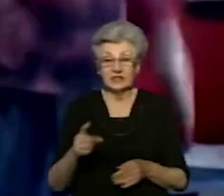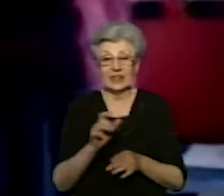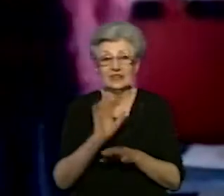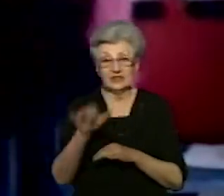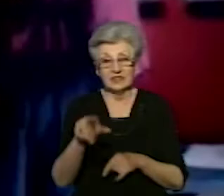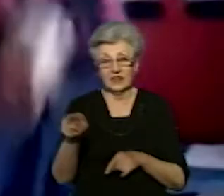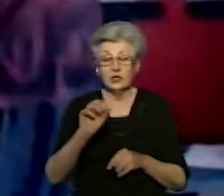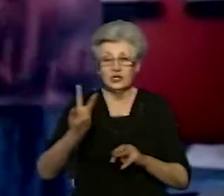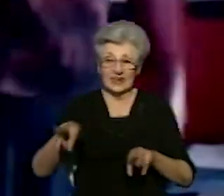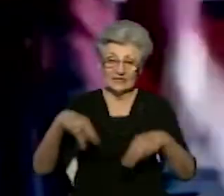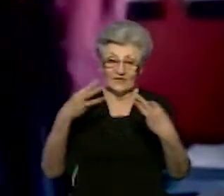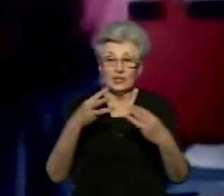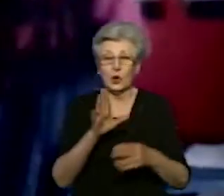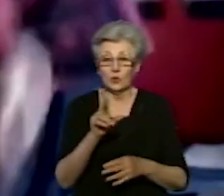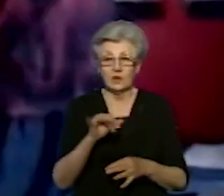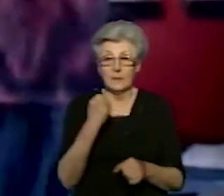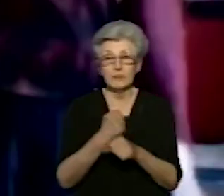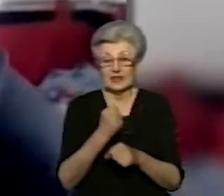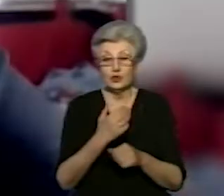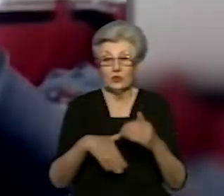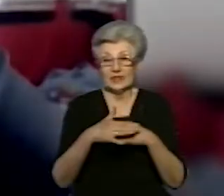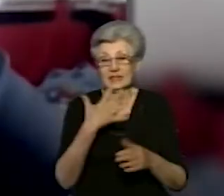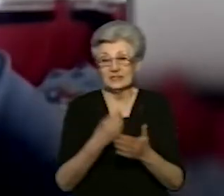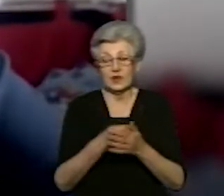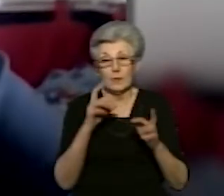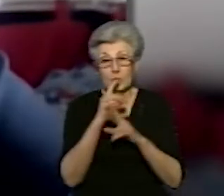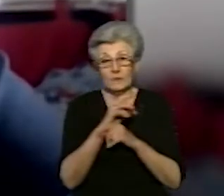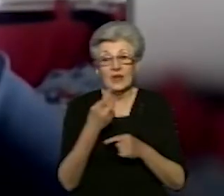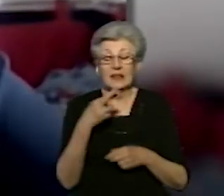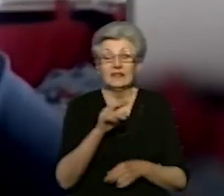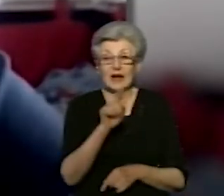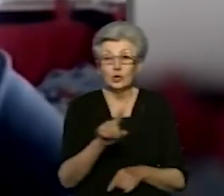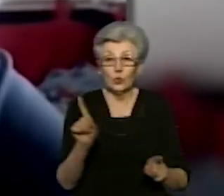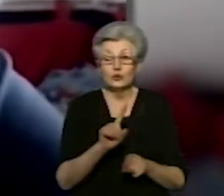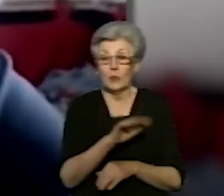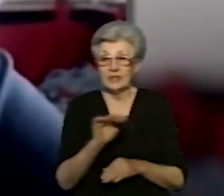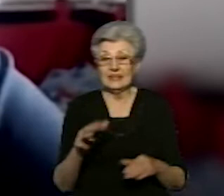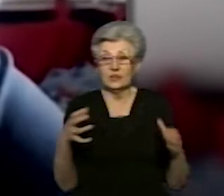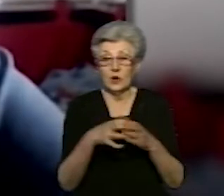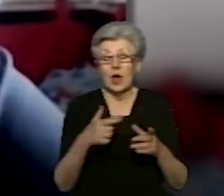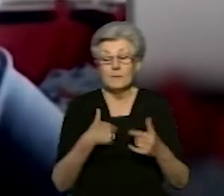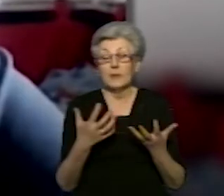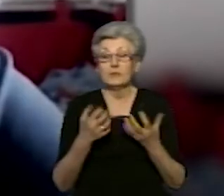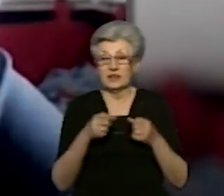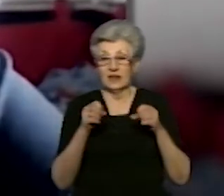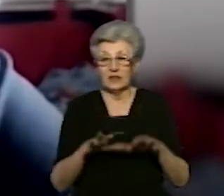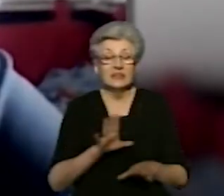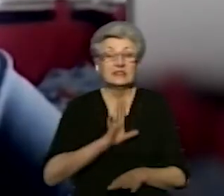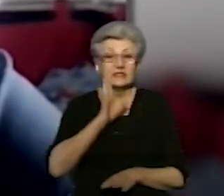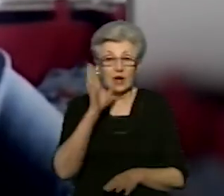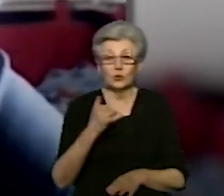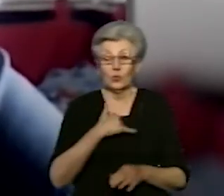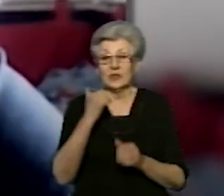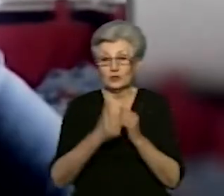Через відеоконференцію працюють над помилками. Для того, щоб діти згруповувалися, ми прийняли таке рішення, що зранку у нас буде кожного